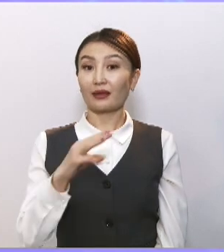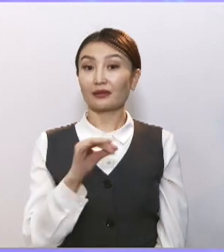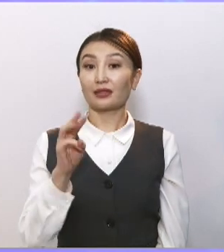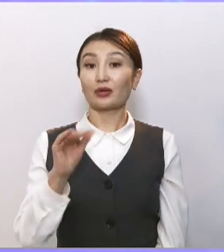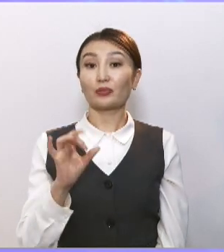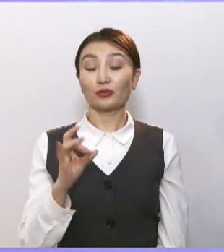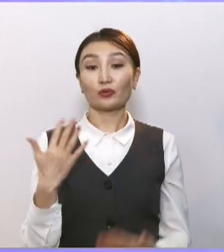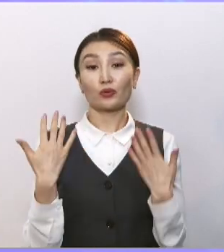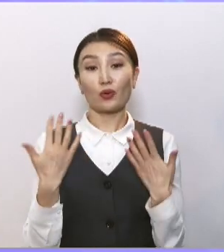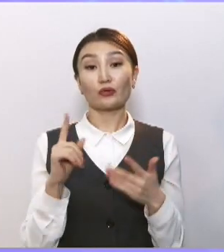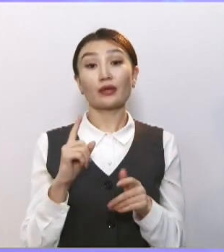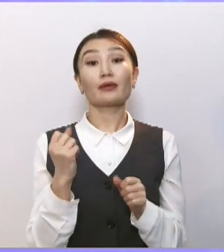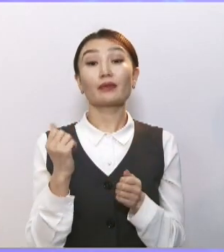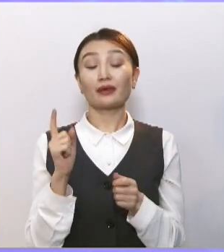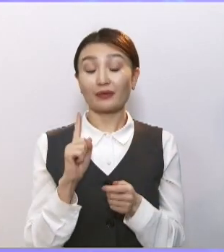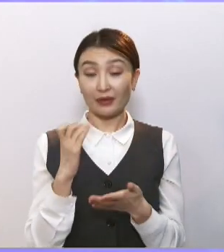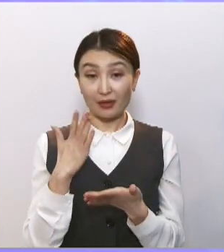Тимурдун колунда эмне бар?